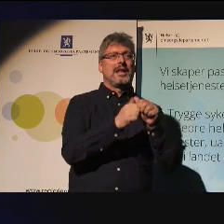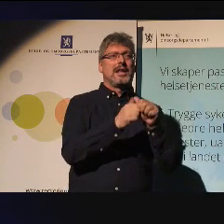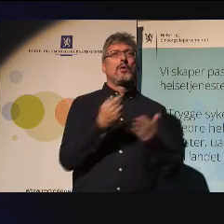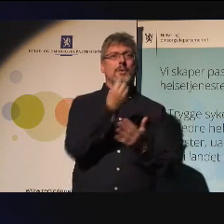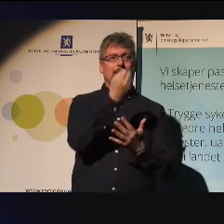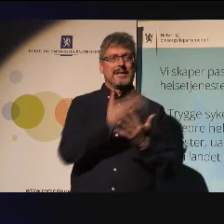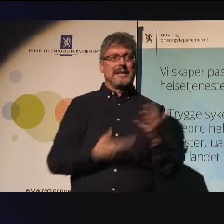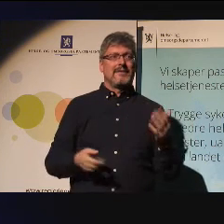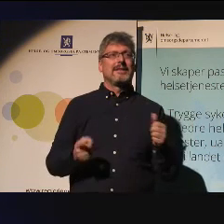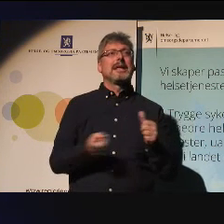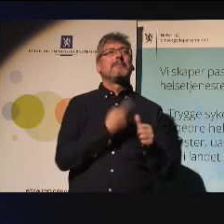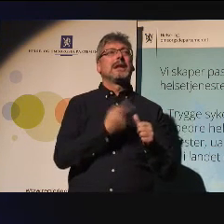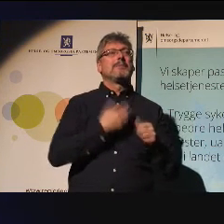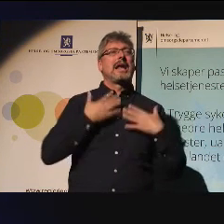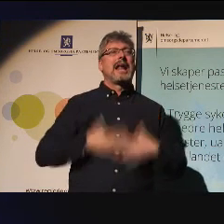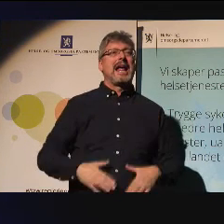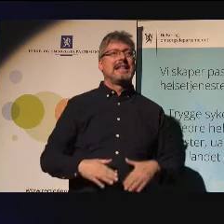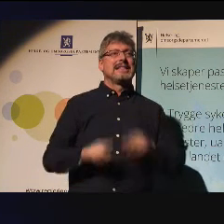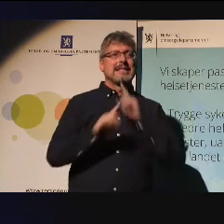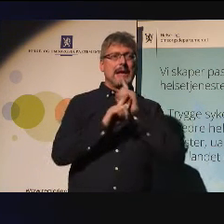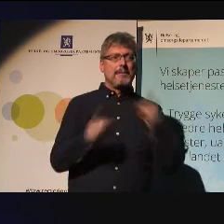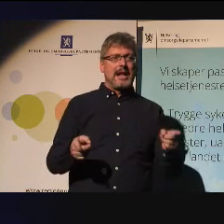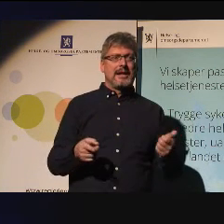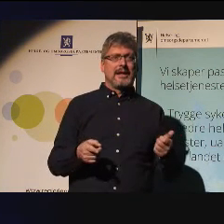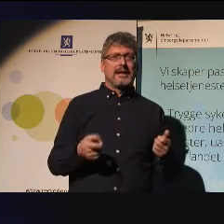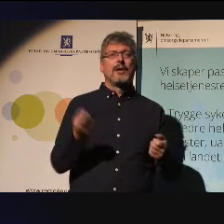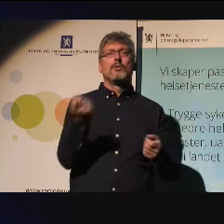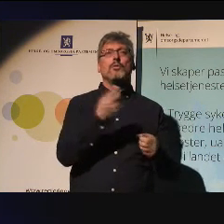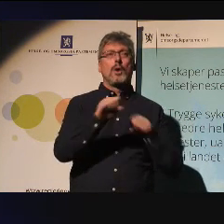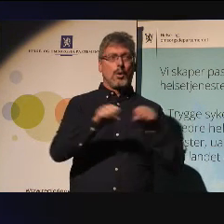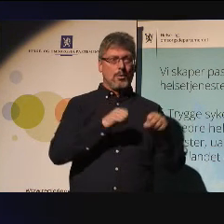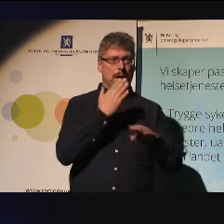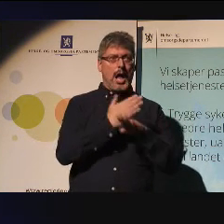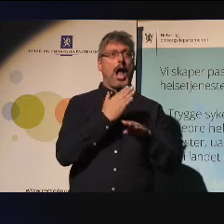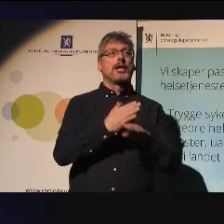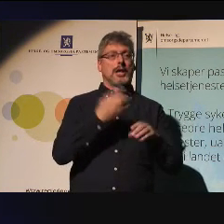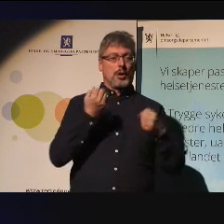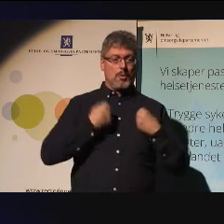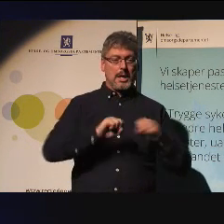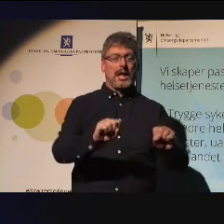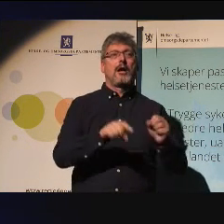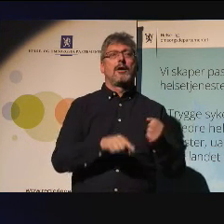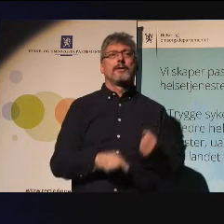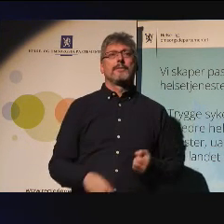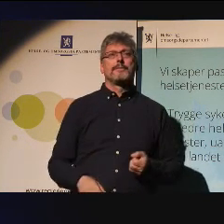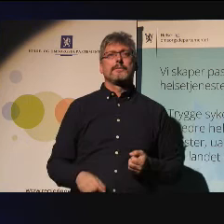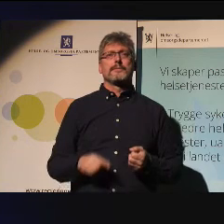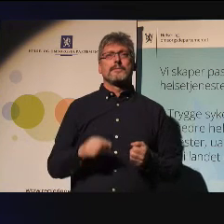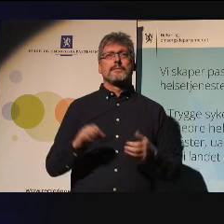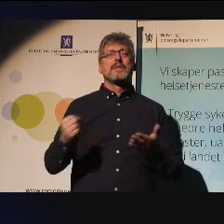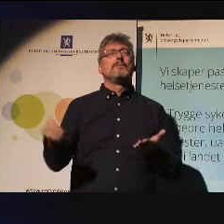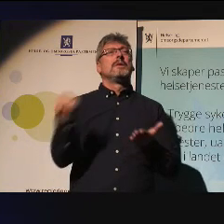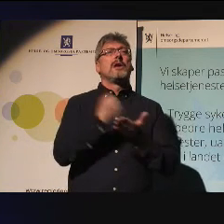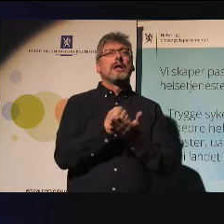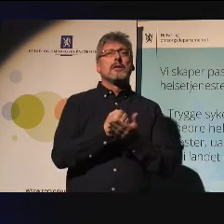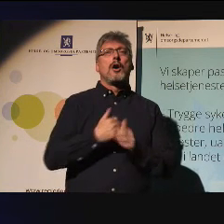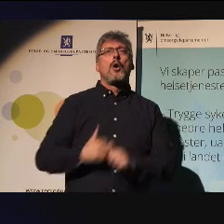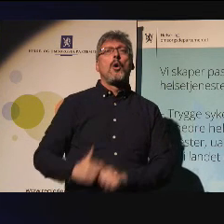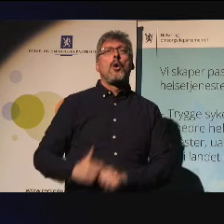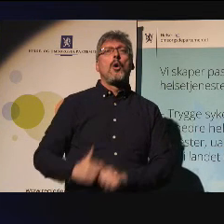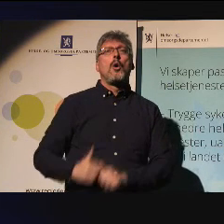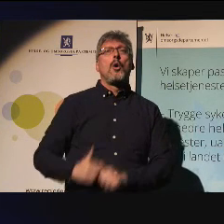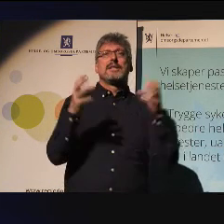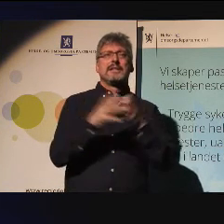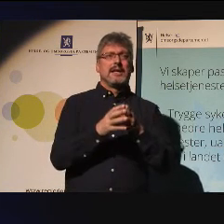i primærhelsemeldingen. Noen kommuner er allerede i gang. Det etablerer oppfølgingsteam. Det krever